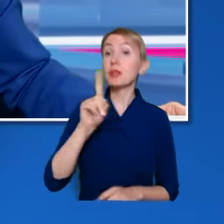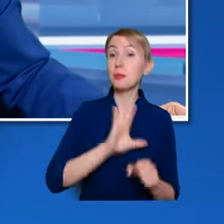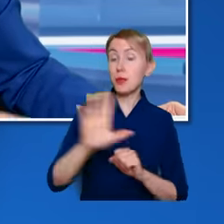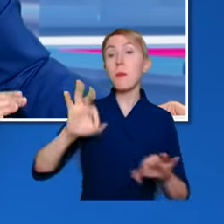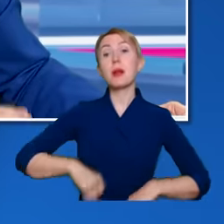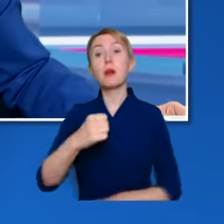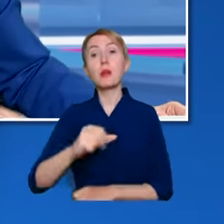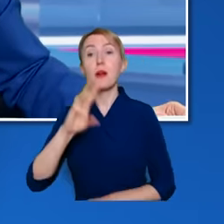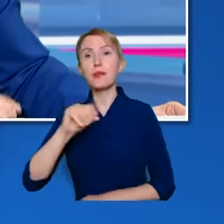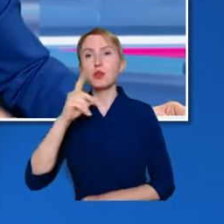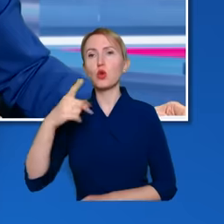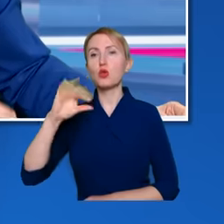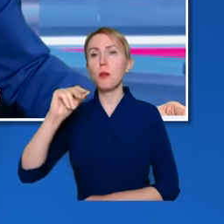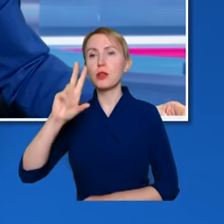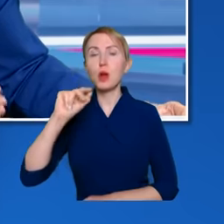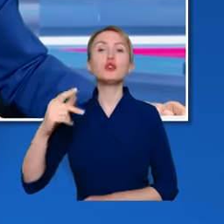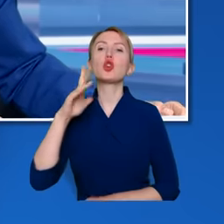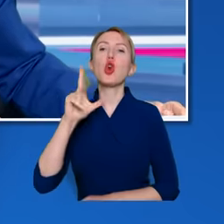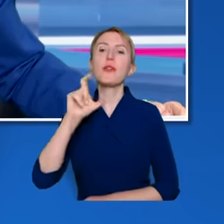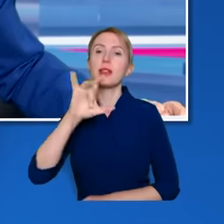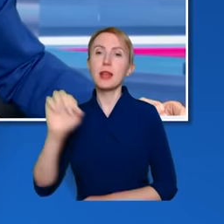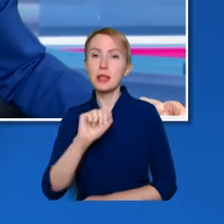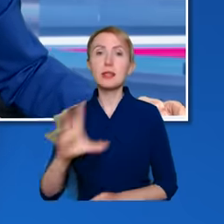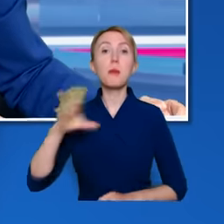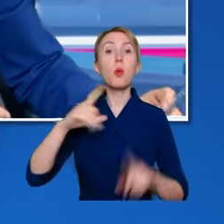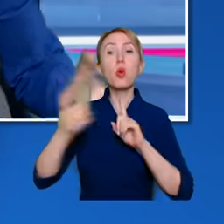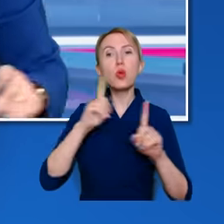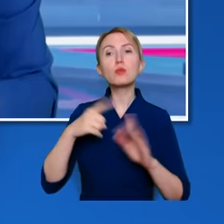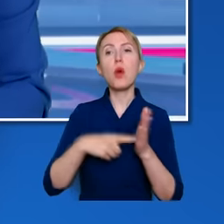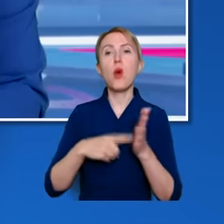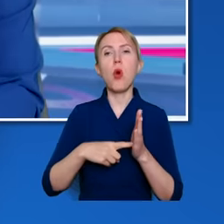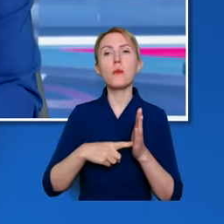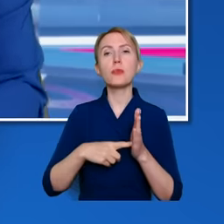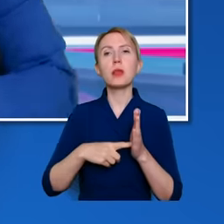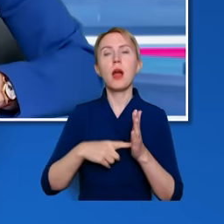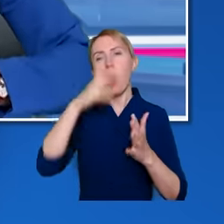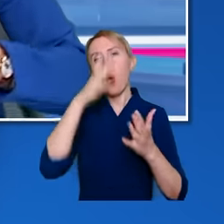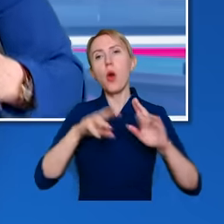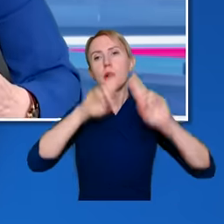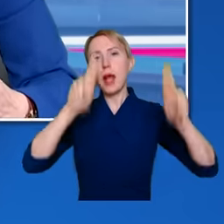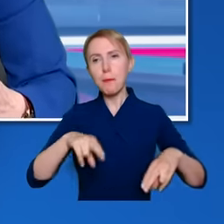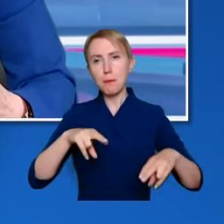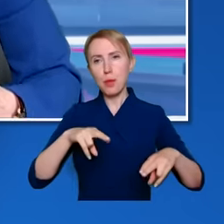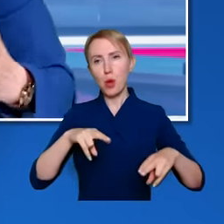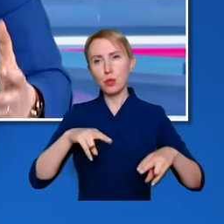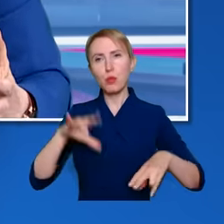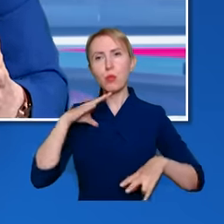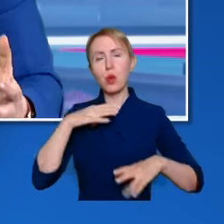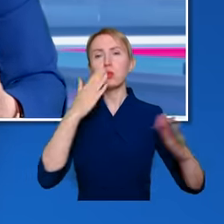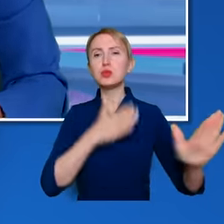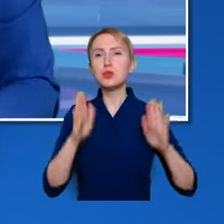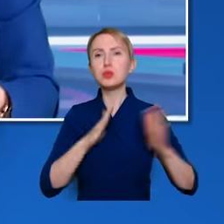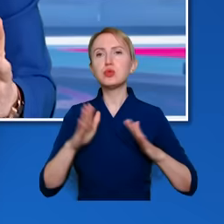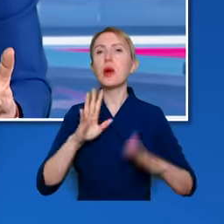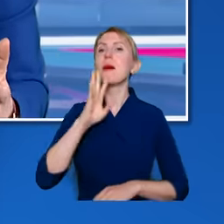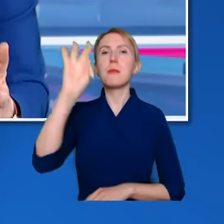poseł Witold Tumanowicz z Konfederacji. Rozmawialiśmy, przypomnę, o raporcie, który został sporządzony przez